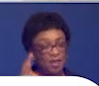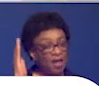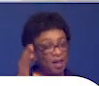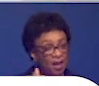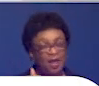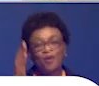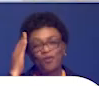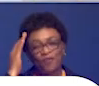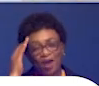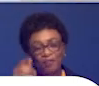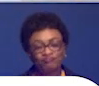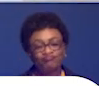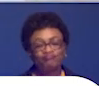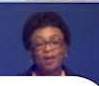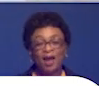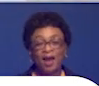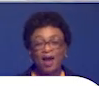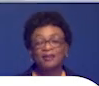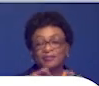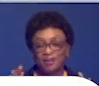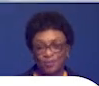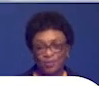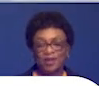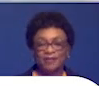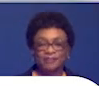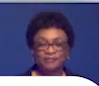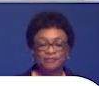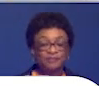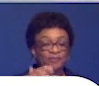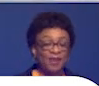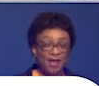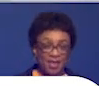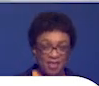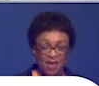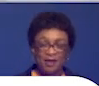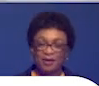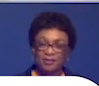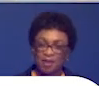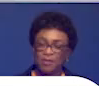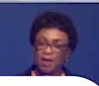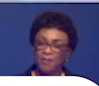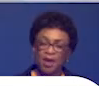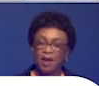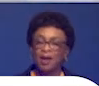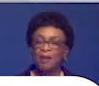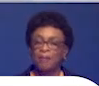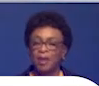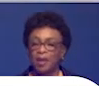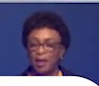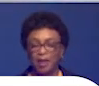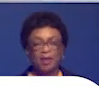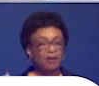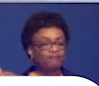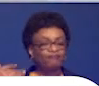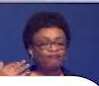kufah na kuana na kasi ya Dunia namna ilyo kwa Sasa imej tabia kwa miaka mingi kwa wanafunzi wengi kujenga hofu